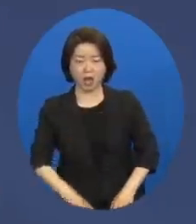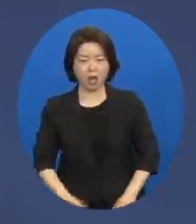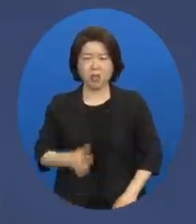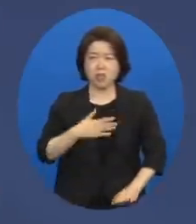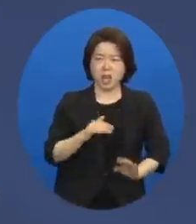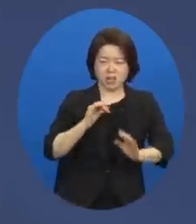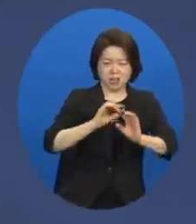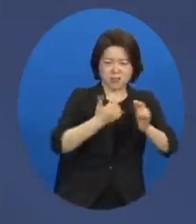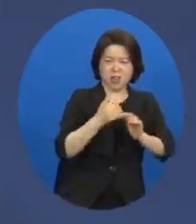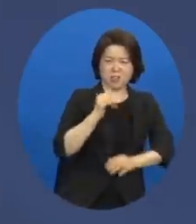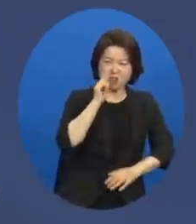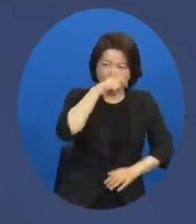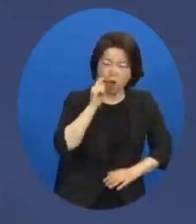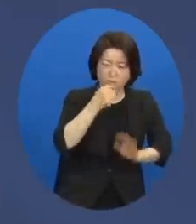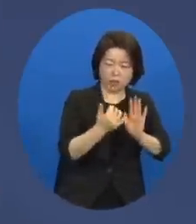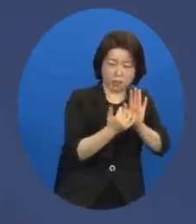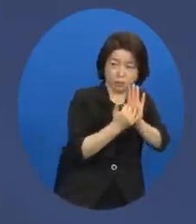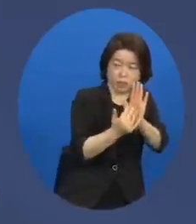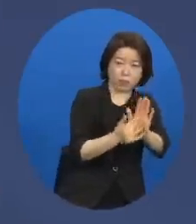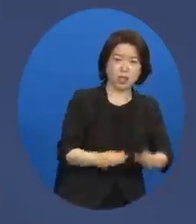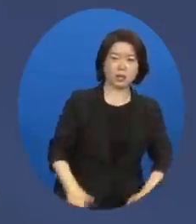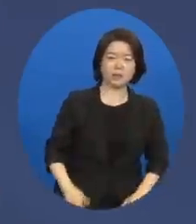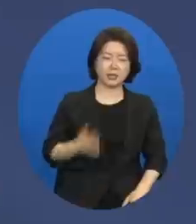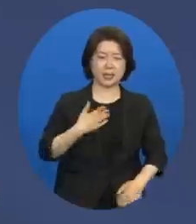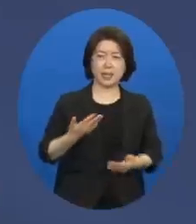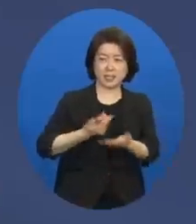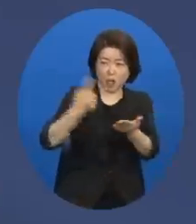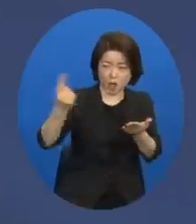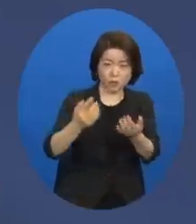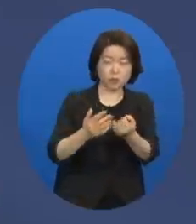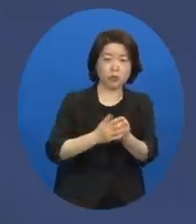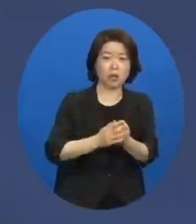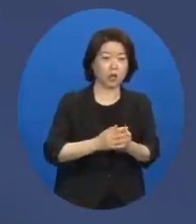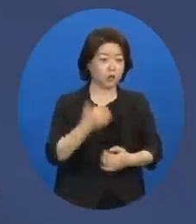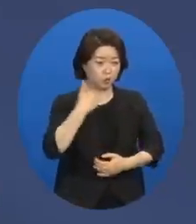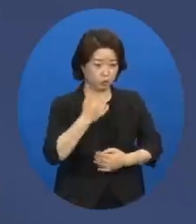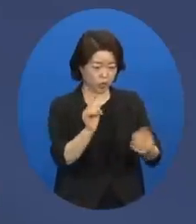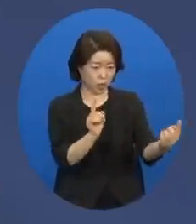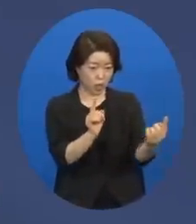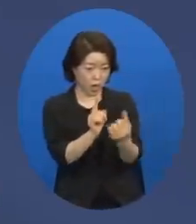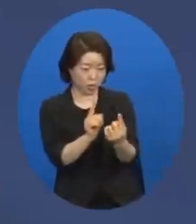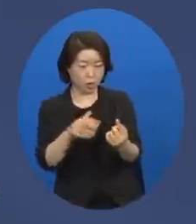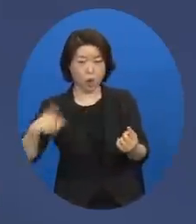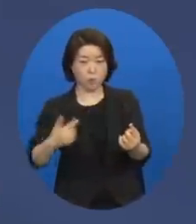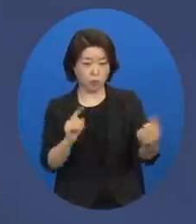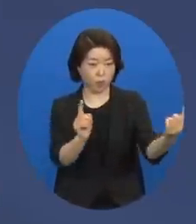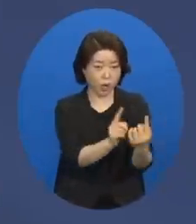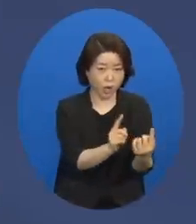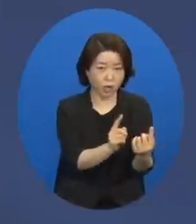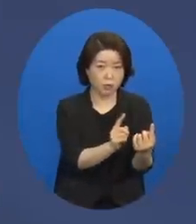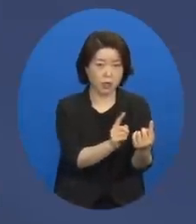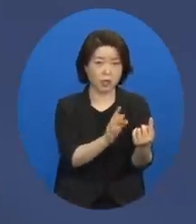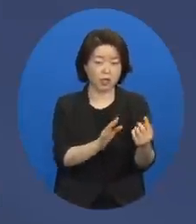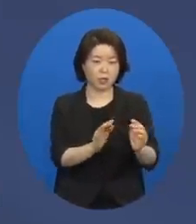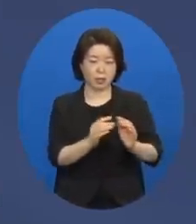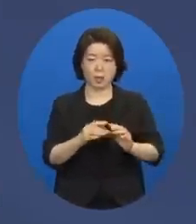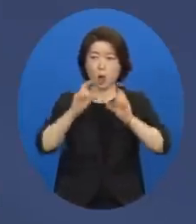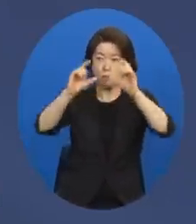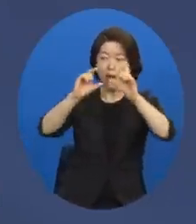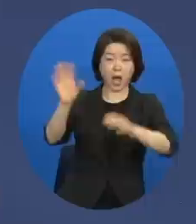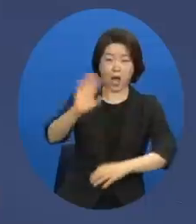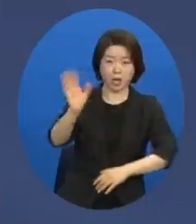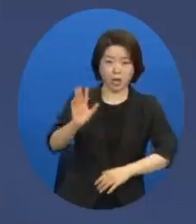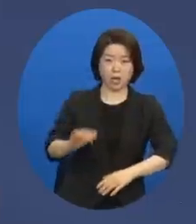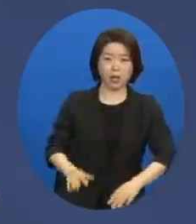부정합니다. 나를 떠나소서. 이렇게 외쳐서 누구라도 가까이 모르고 가까이 왔는데 여기서 경고음을 안